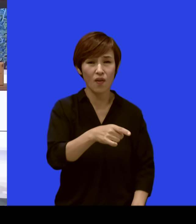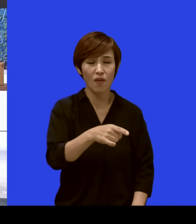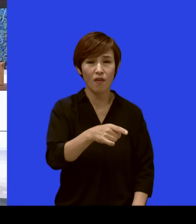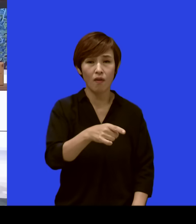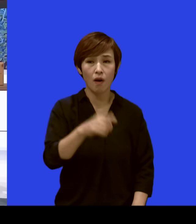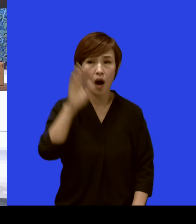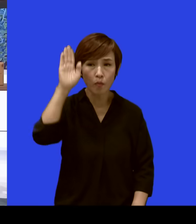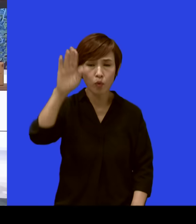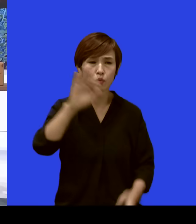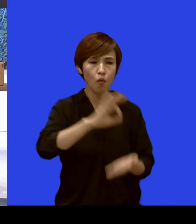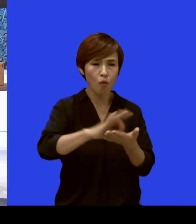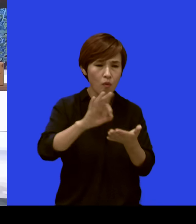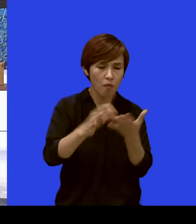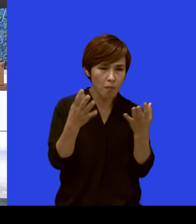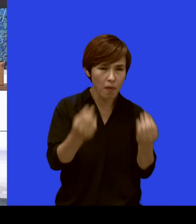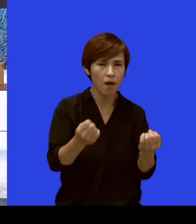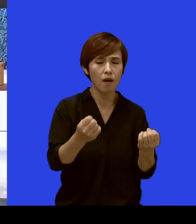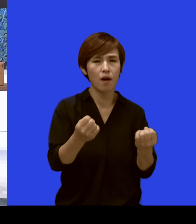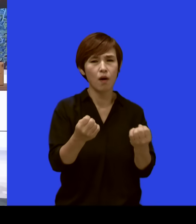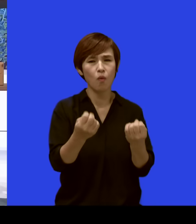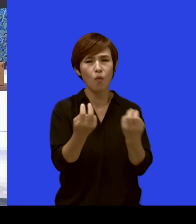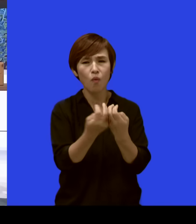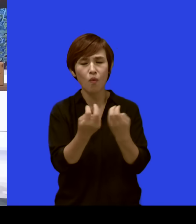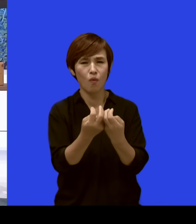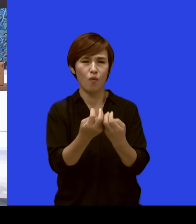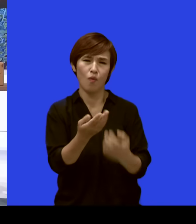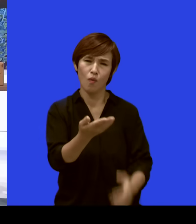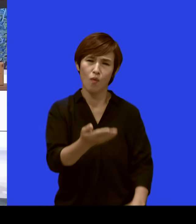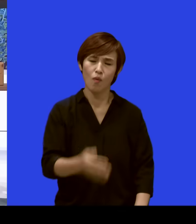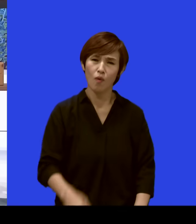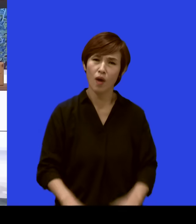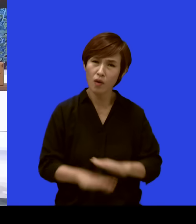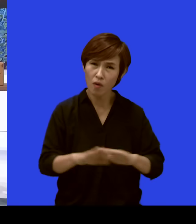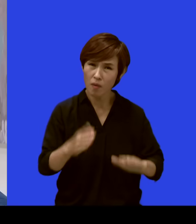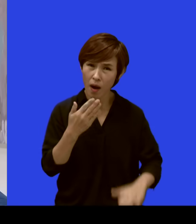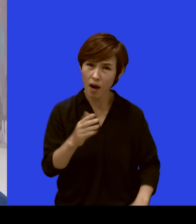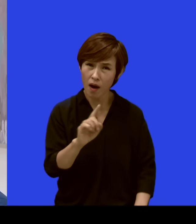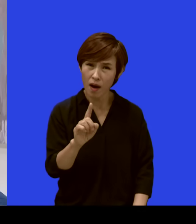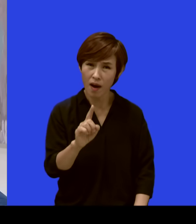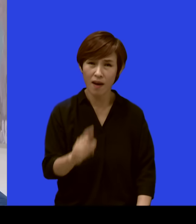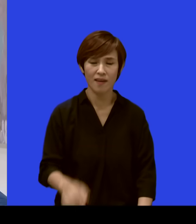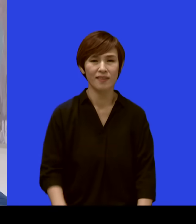앞으로 들어갈 돈들도 있고 경제적인 계획이 필요했을 텐데 그런 건 어떻게 해결되셨어요?